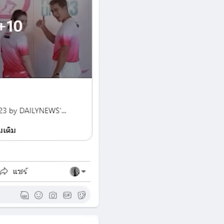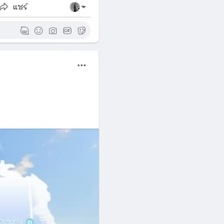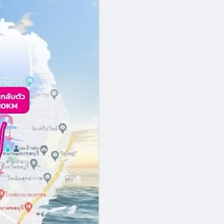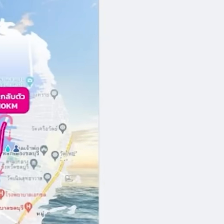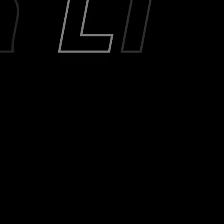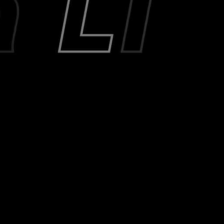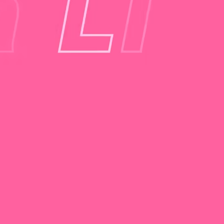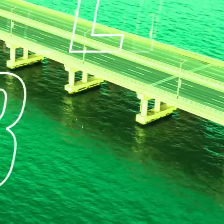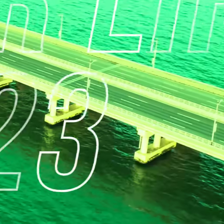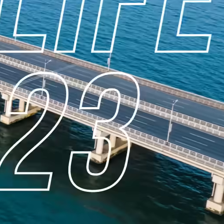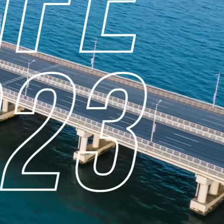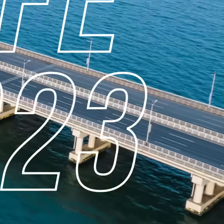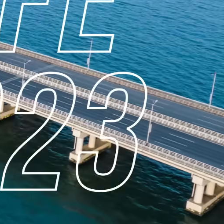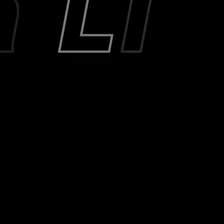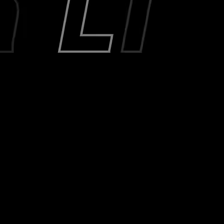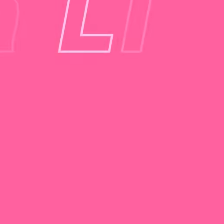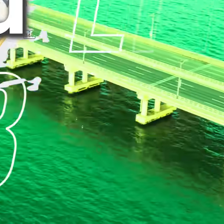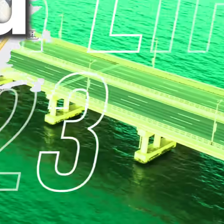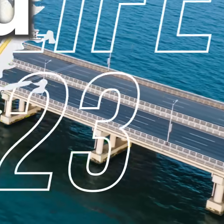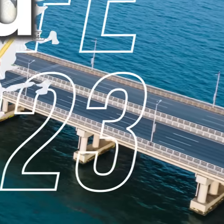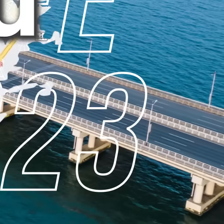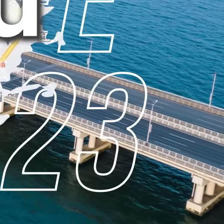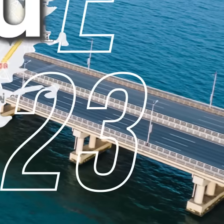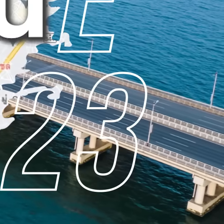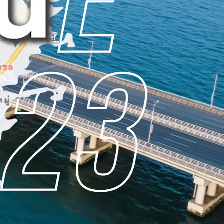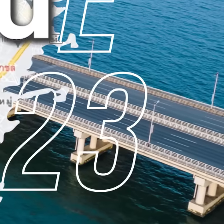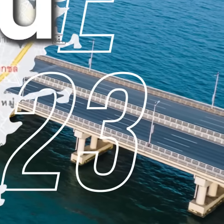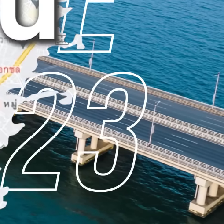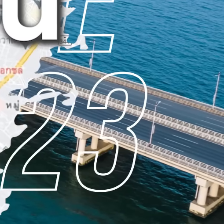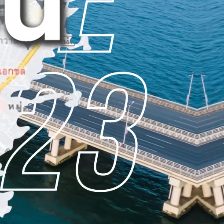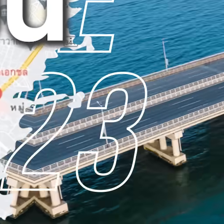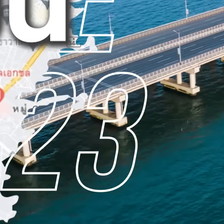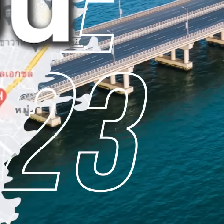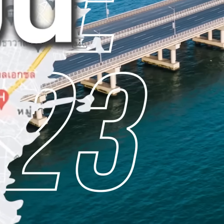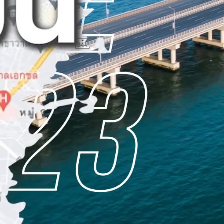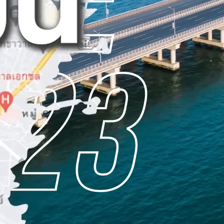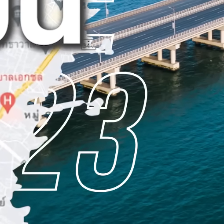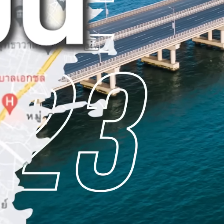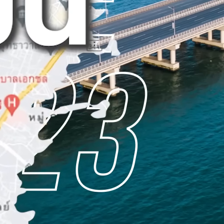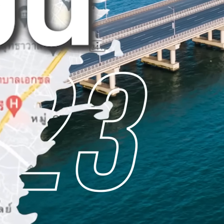หรือเดลินิวออนไลน์ทุกแพลตฟอร์มแล้วเจอกัน15ตุลาคมนี้